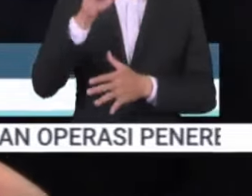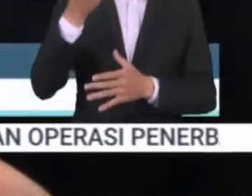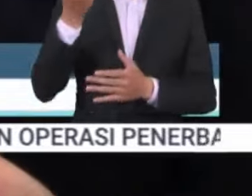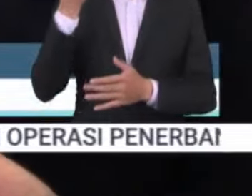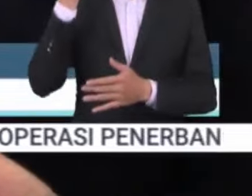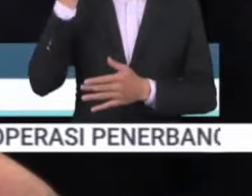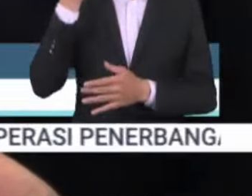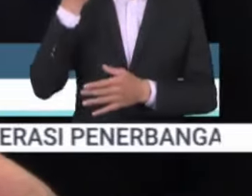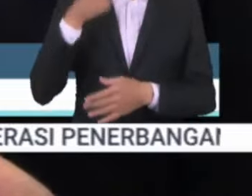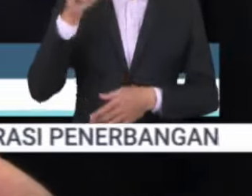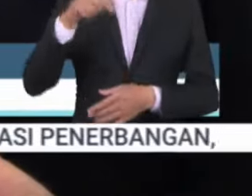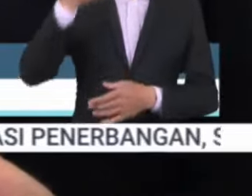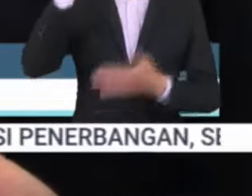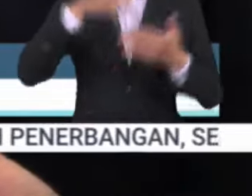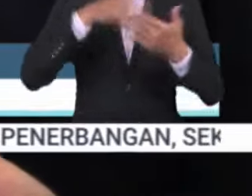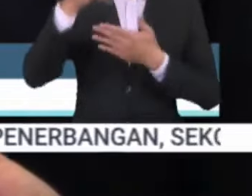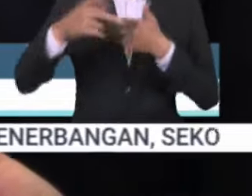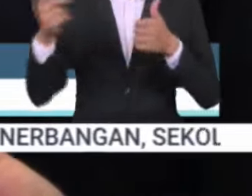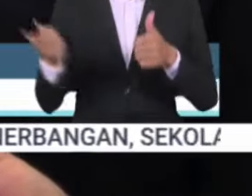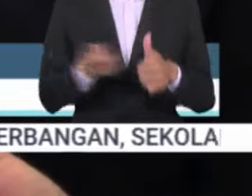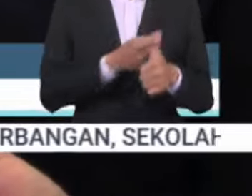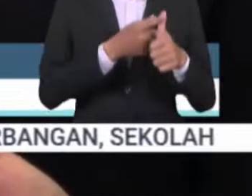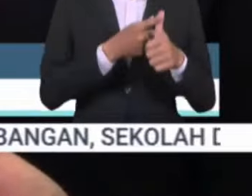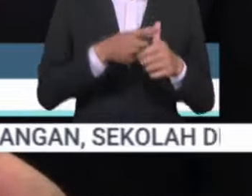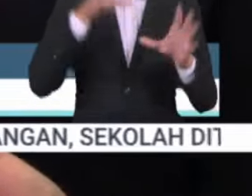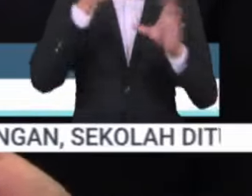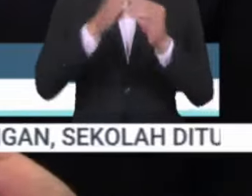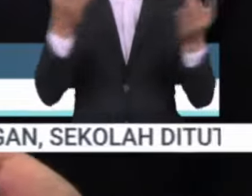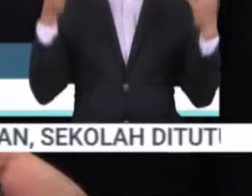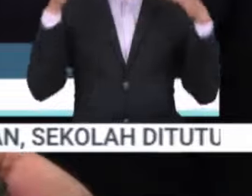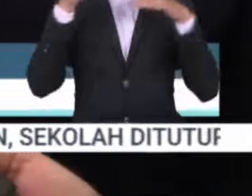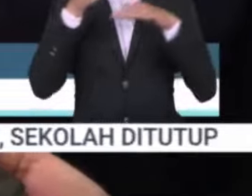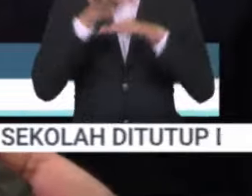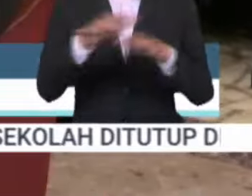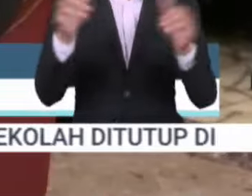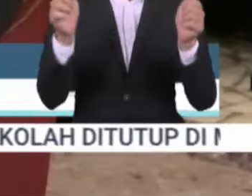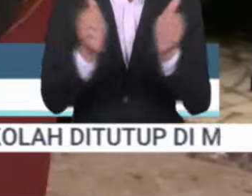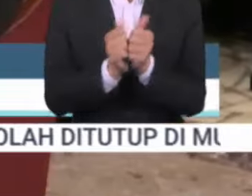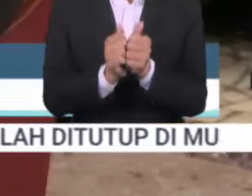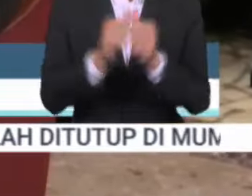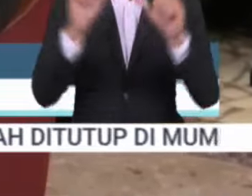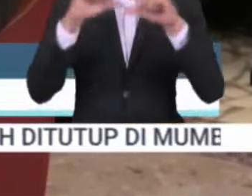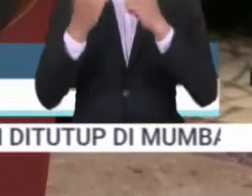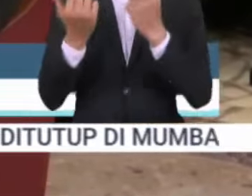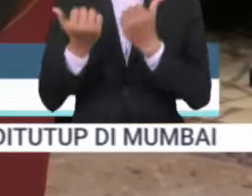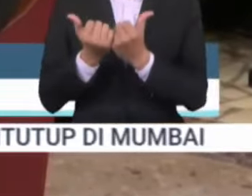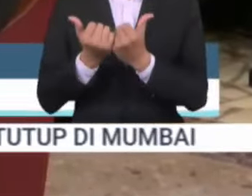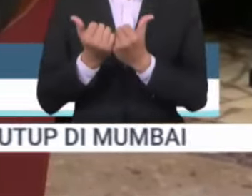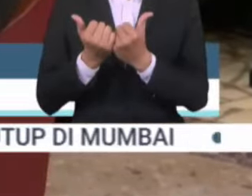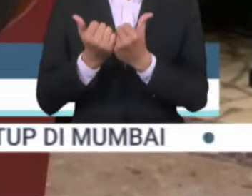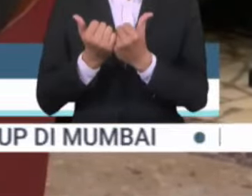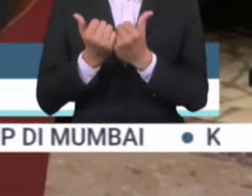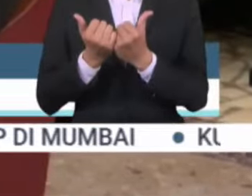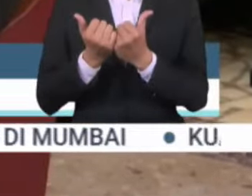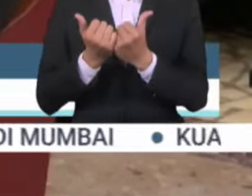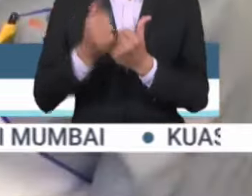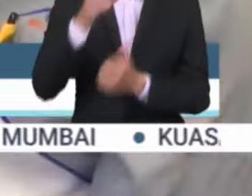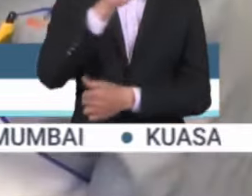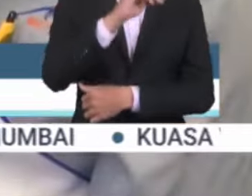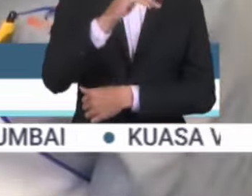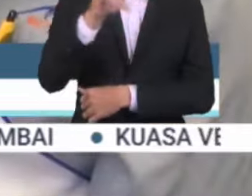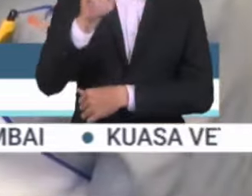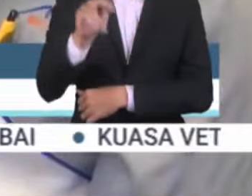baru-baru ini. Dan ini adalah program pertama sesi libat urus kita dengan Agensi Keselamatan Cyber Negara ataupun NAKSA